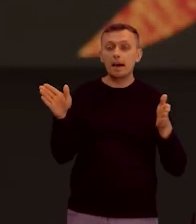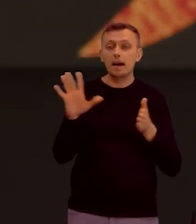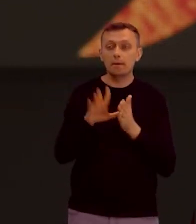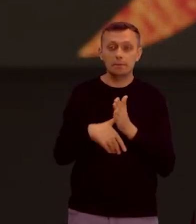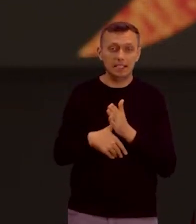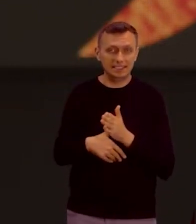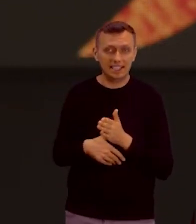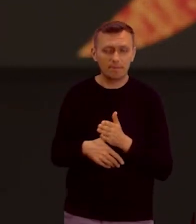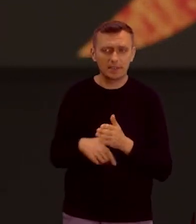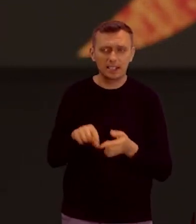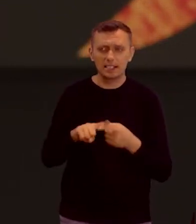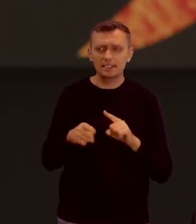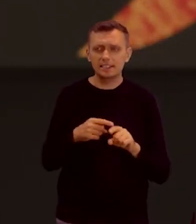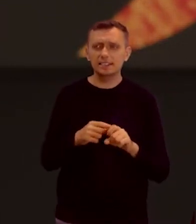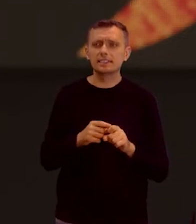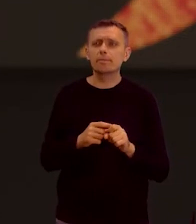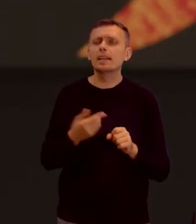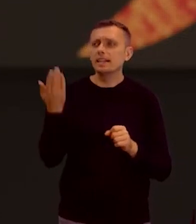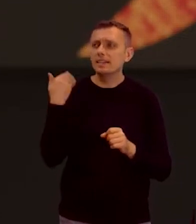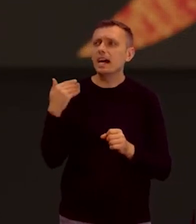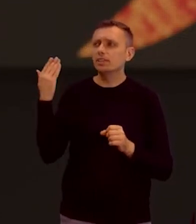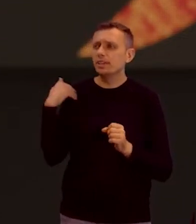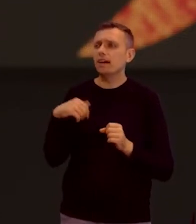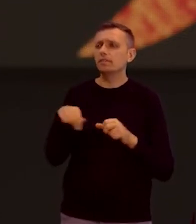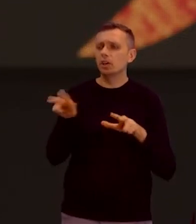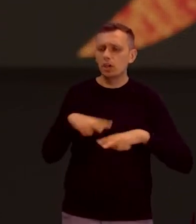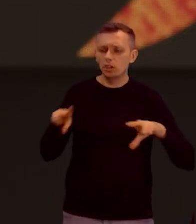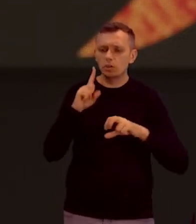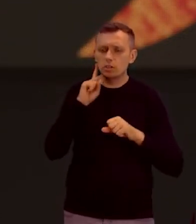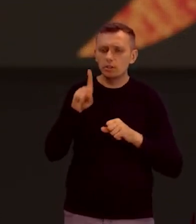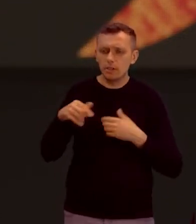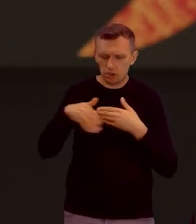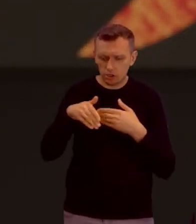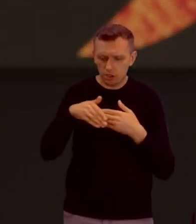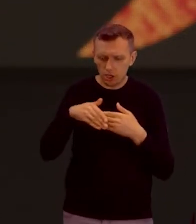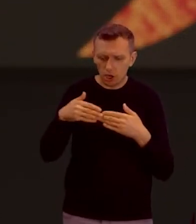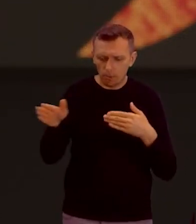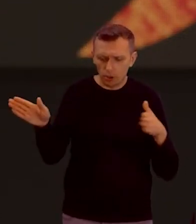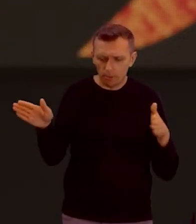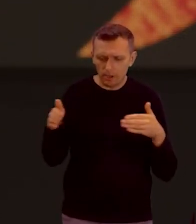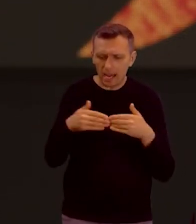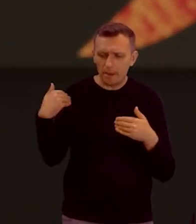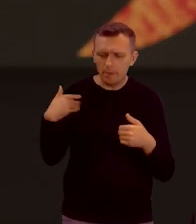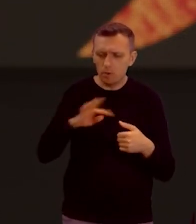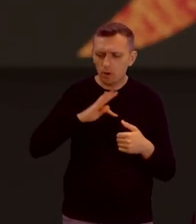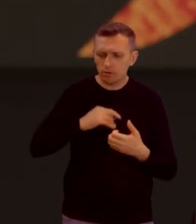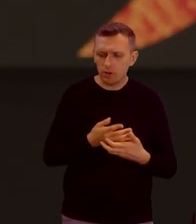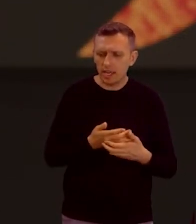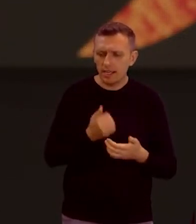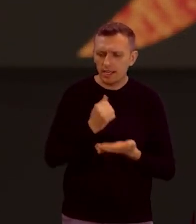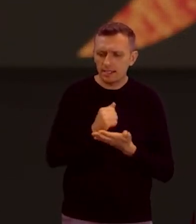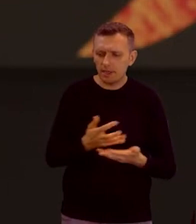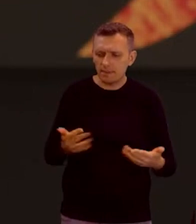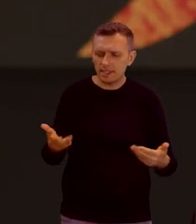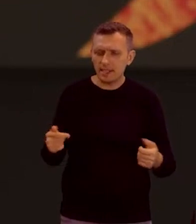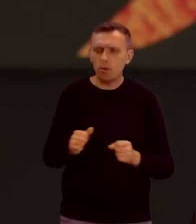mężczyźni, rodziny załatwiały swoje sprawy. To było miejsce, gdzie mędrcy rządzili, wydawali wyroki. Ludzie